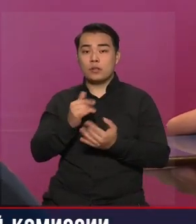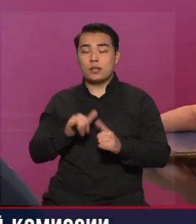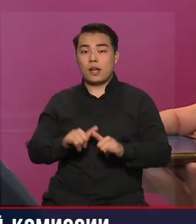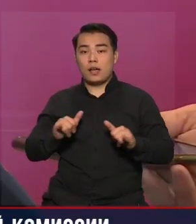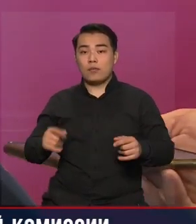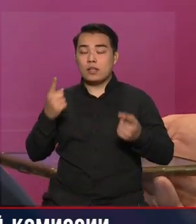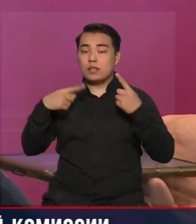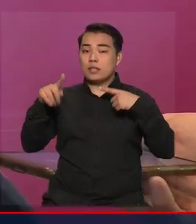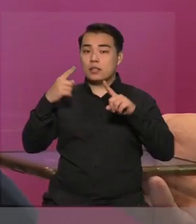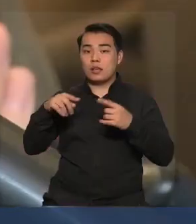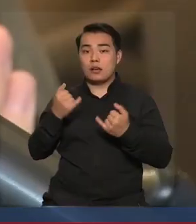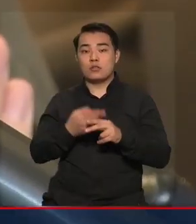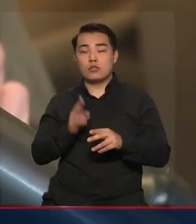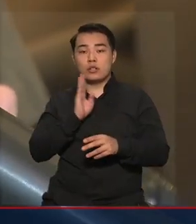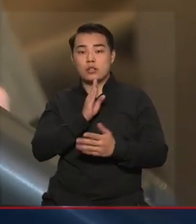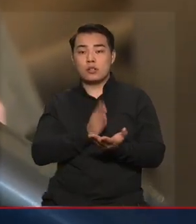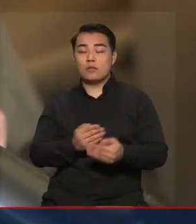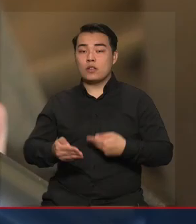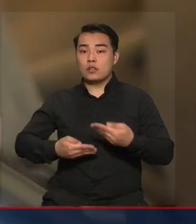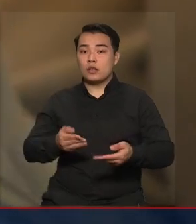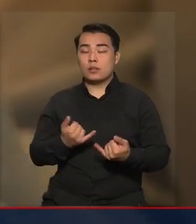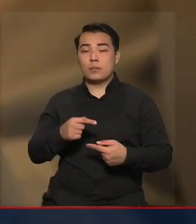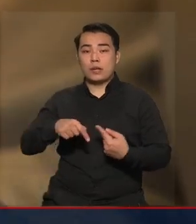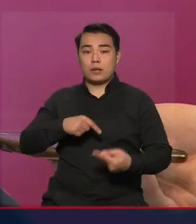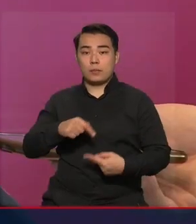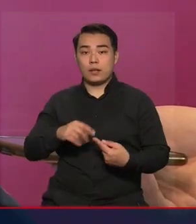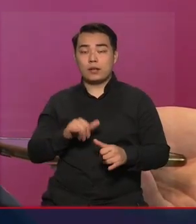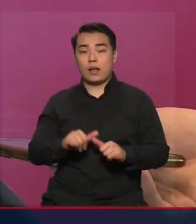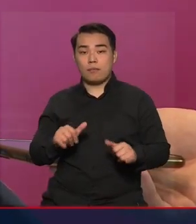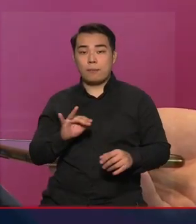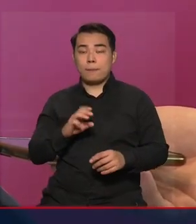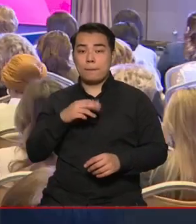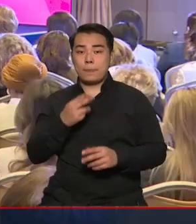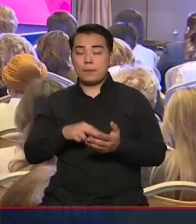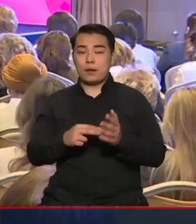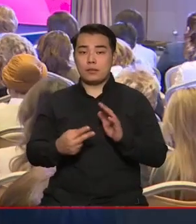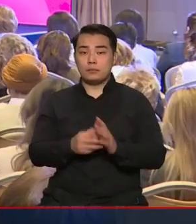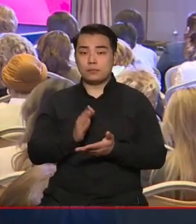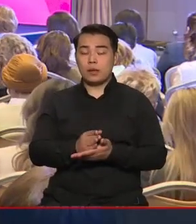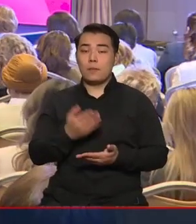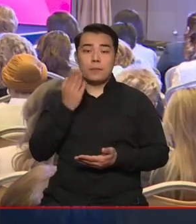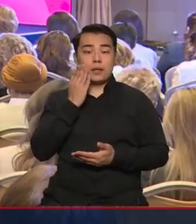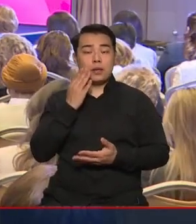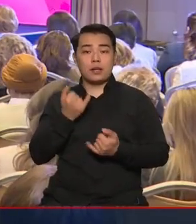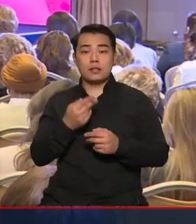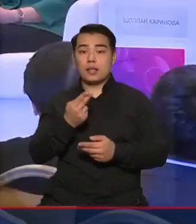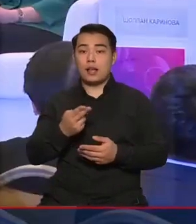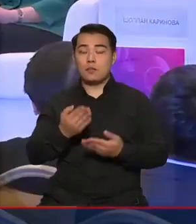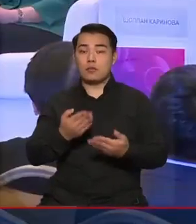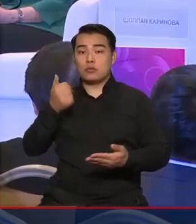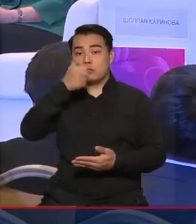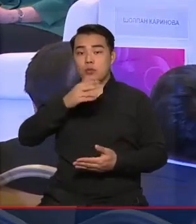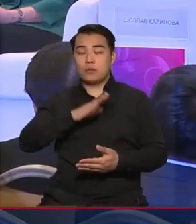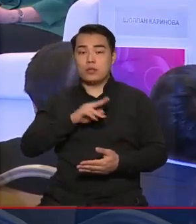развитие идей женского движения, это развитие предпринимательства, естественно, социальные программы. Например, в столице только за прошлый